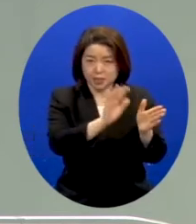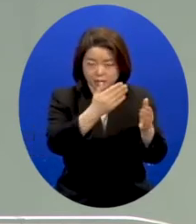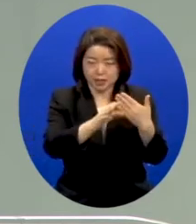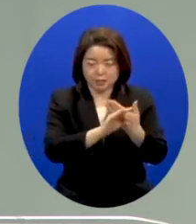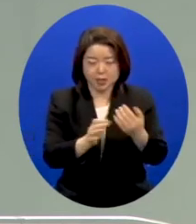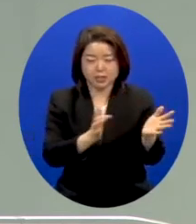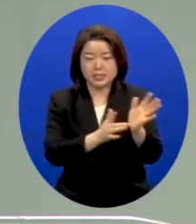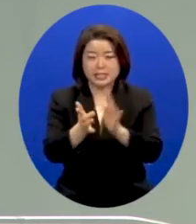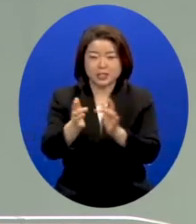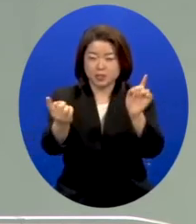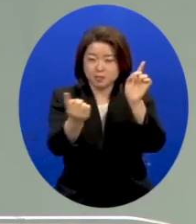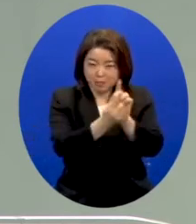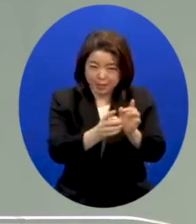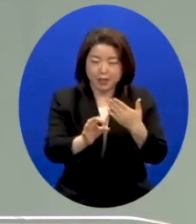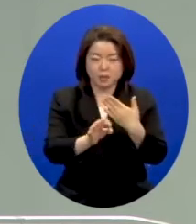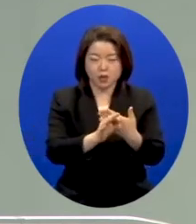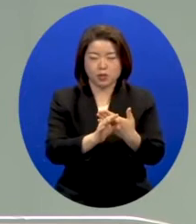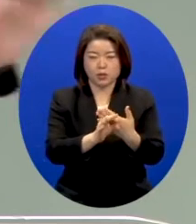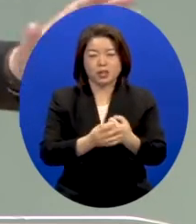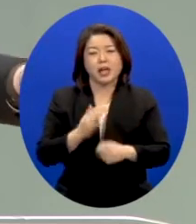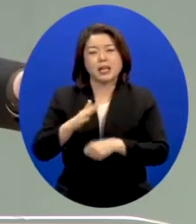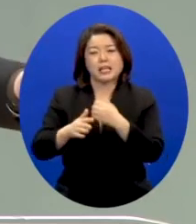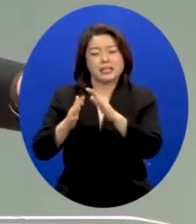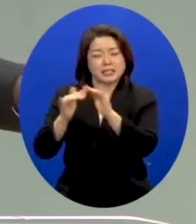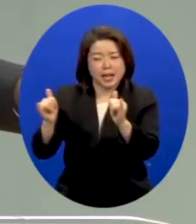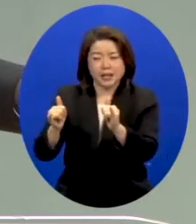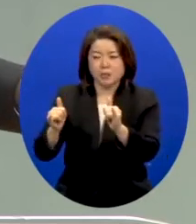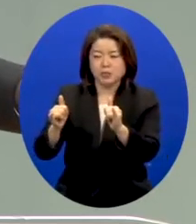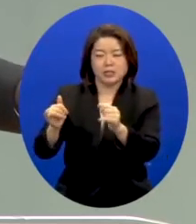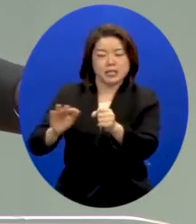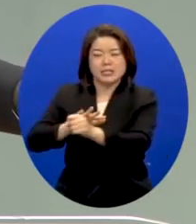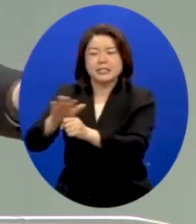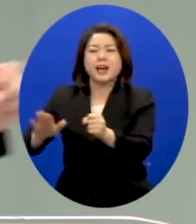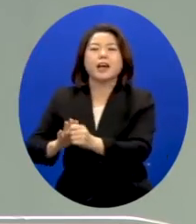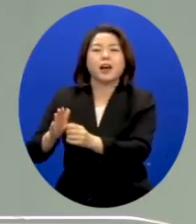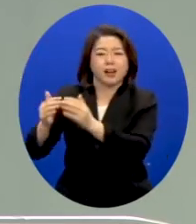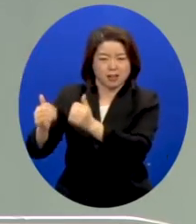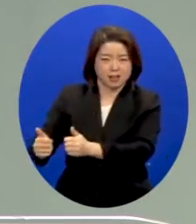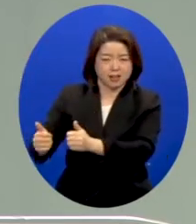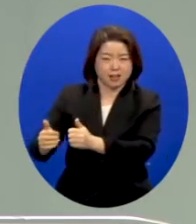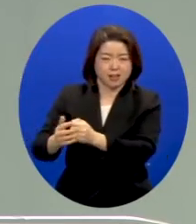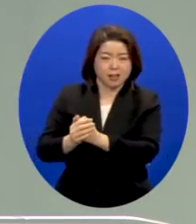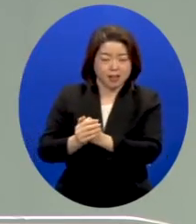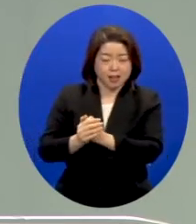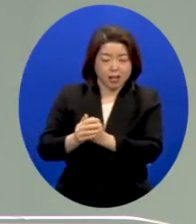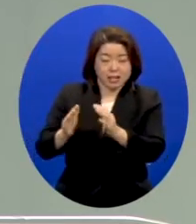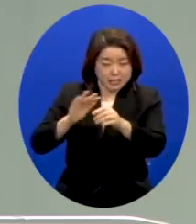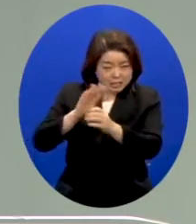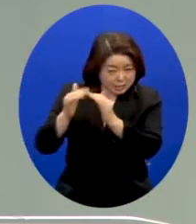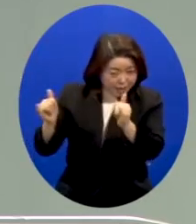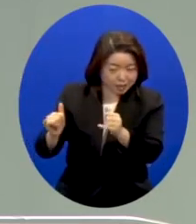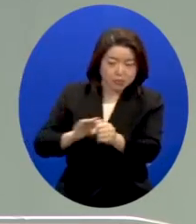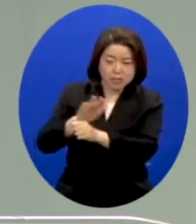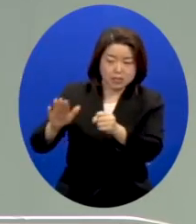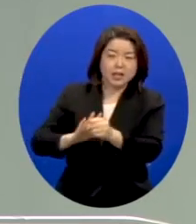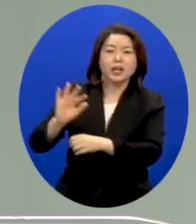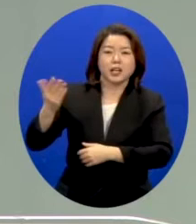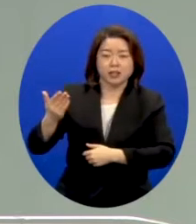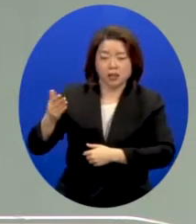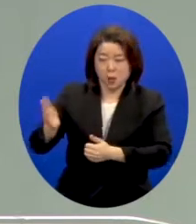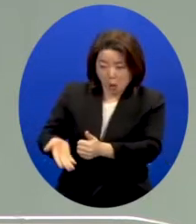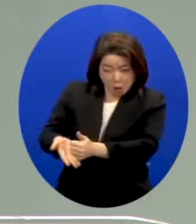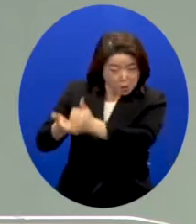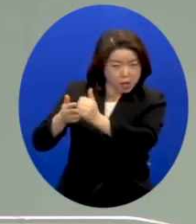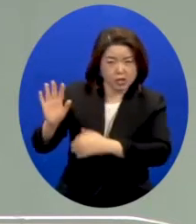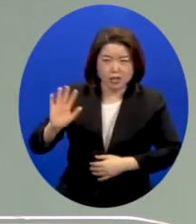예수님을 만나게 되면 사랑은 사랑할 대상이 줘 사람은 사랑을 대상이지 사람을 섬기기